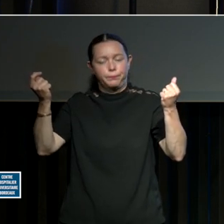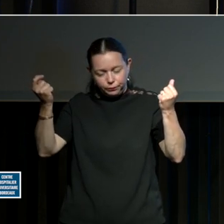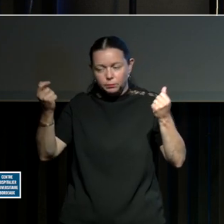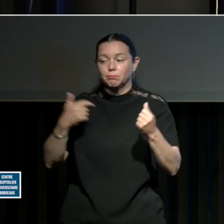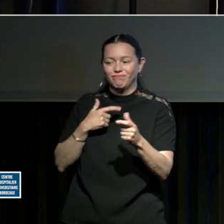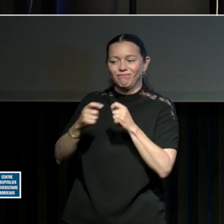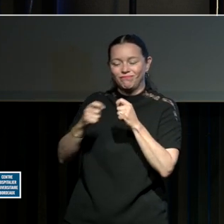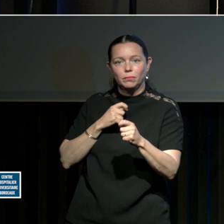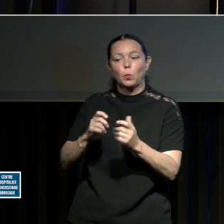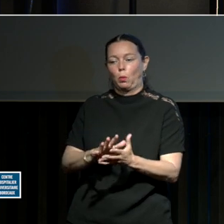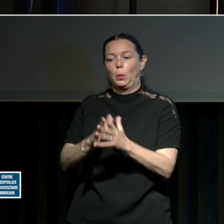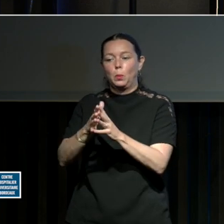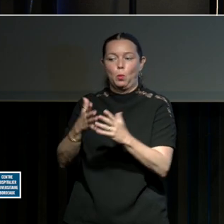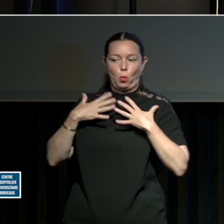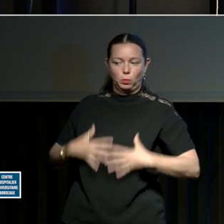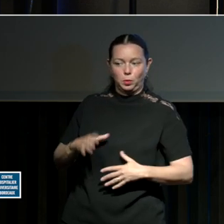maintien.